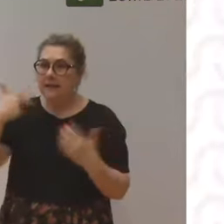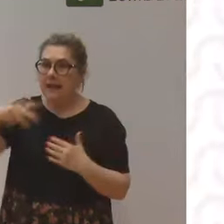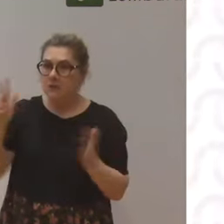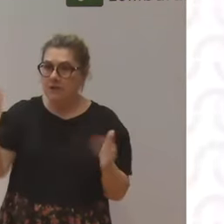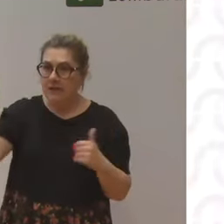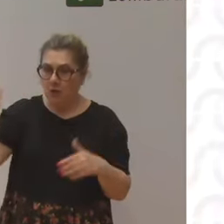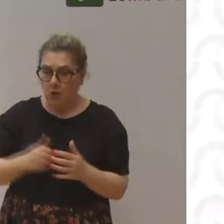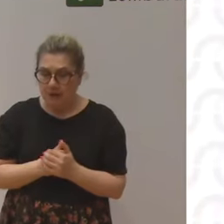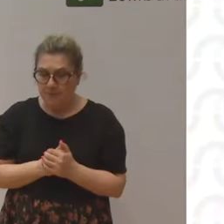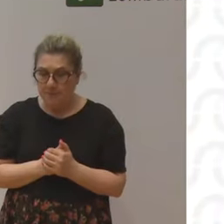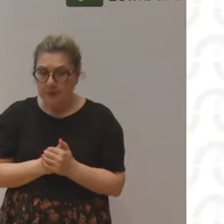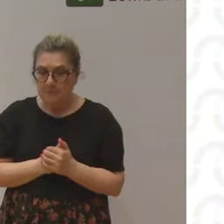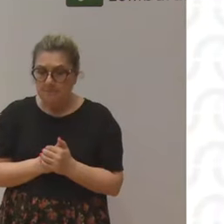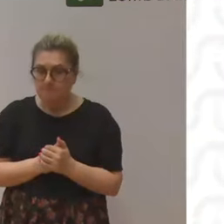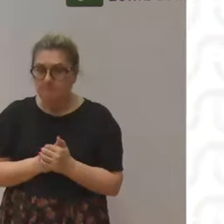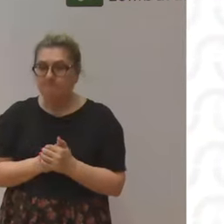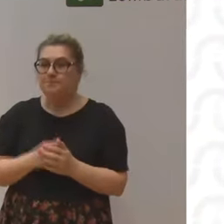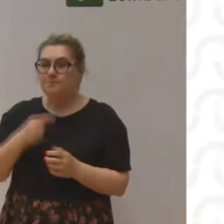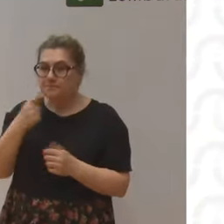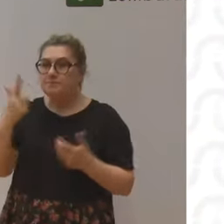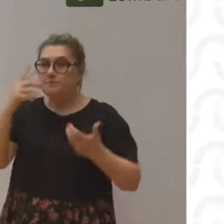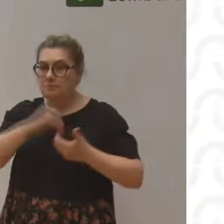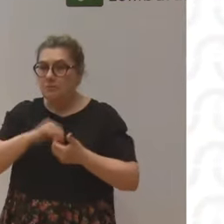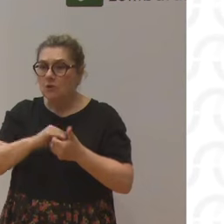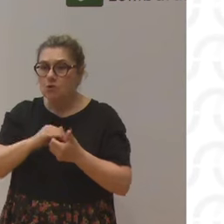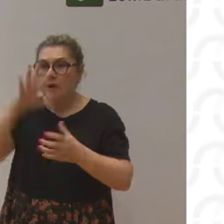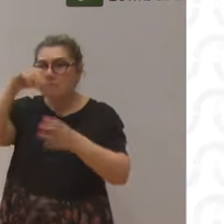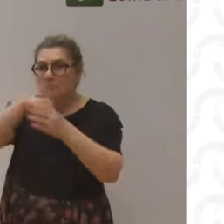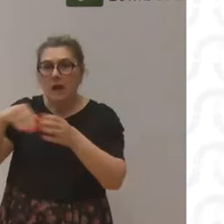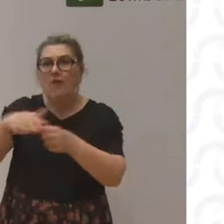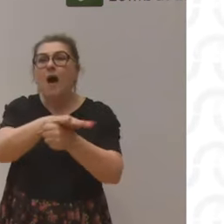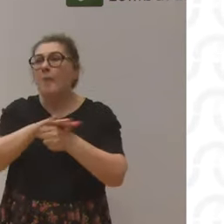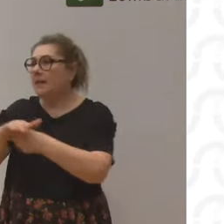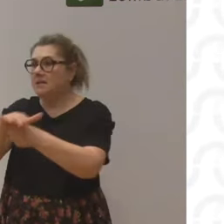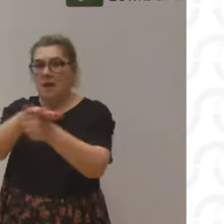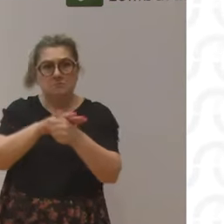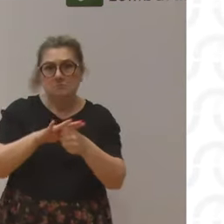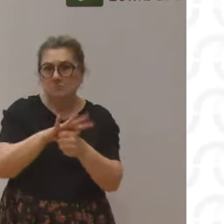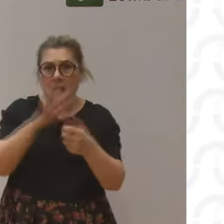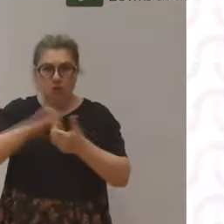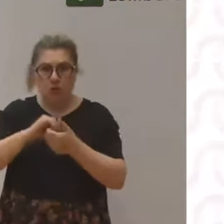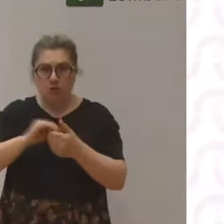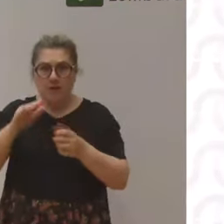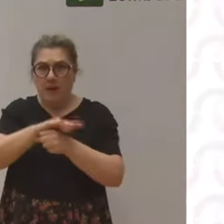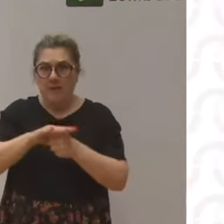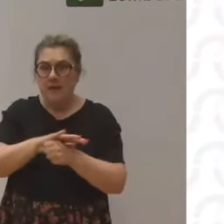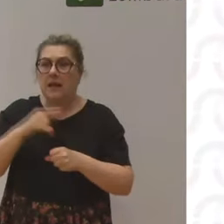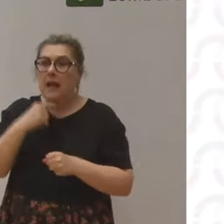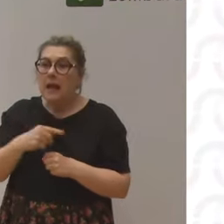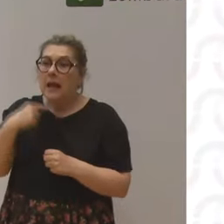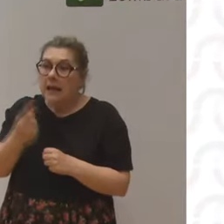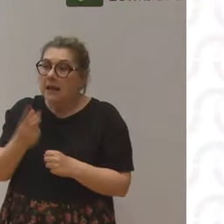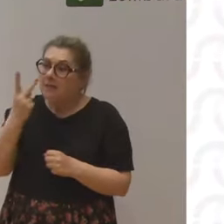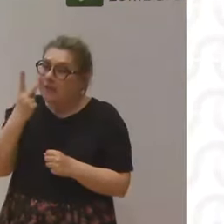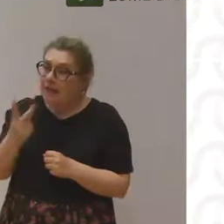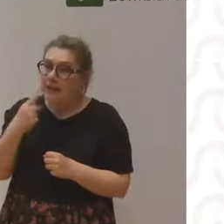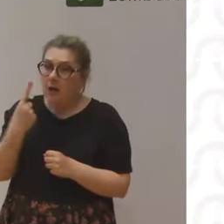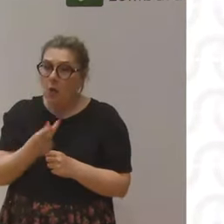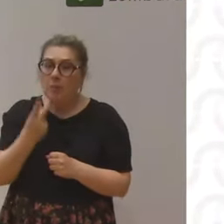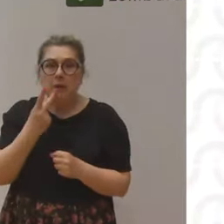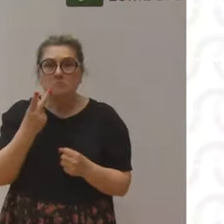Settore, ed è un'associazione di famiglie, quindi un'associazione di famiglie che vede sicuramente con